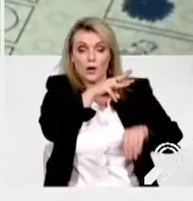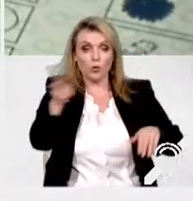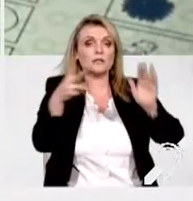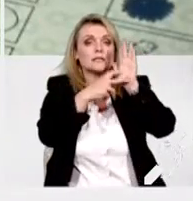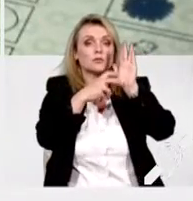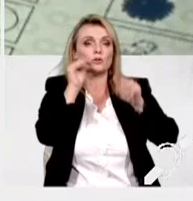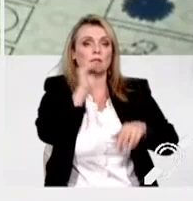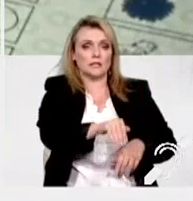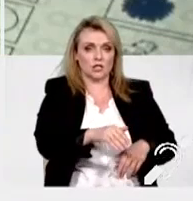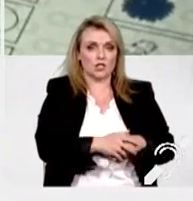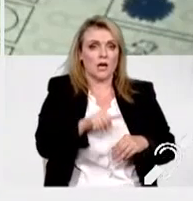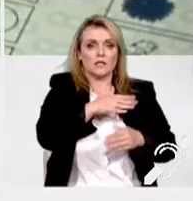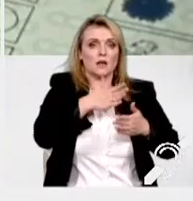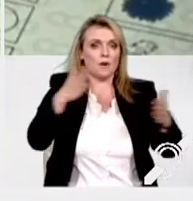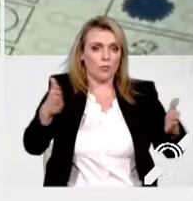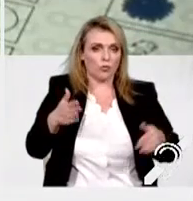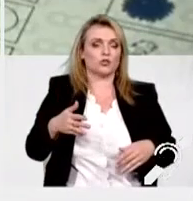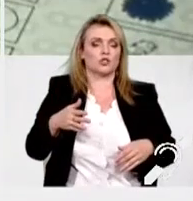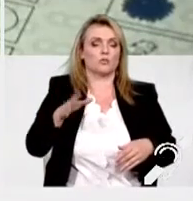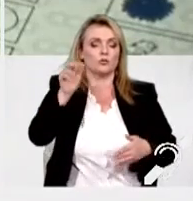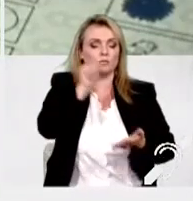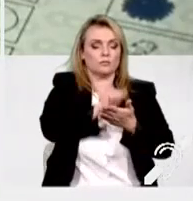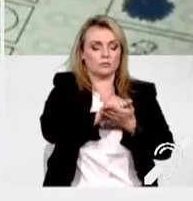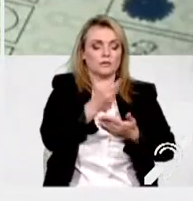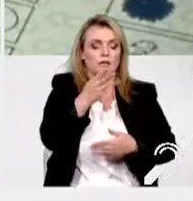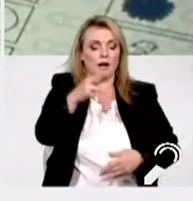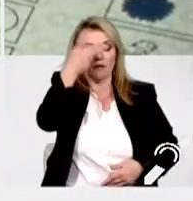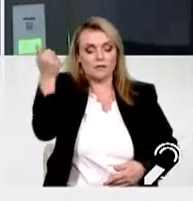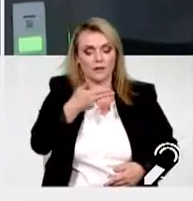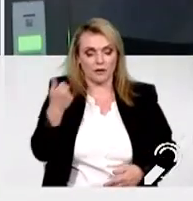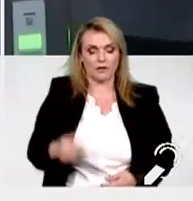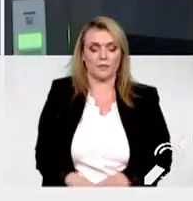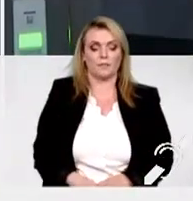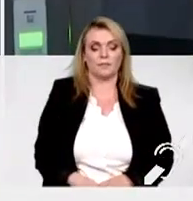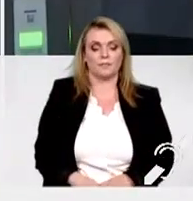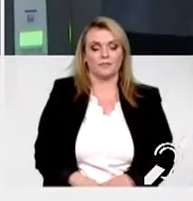multe sunt pentru cetățenii Republicii Moldova stabiliți în Italia.